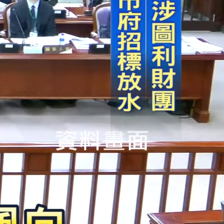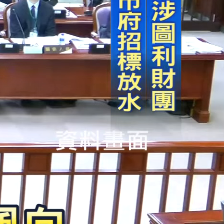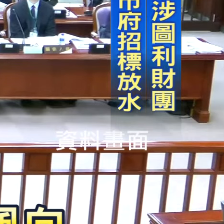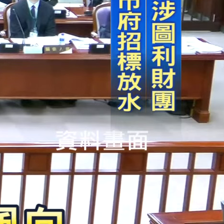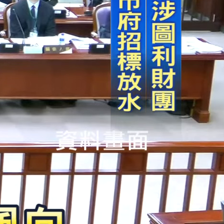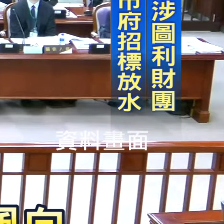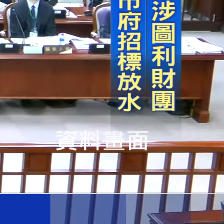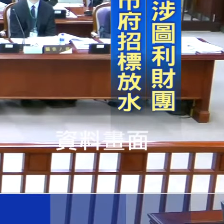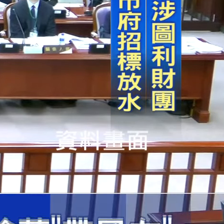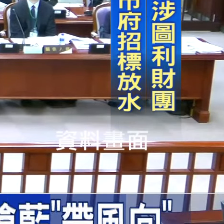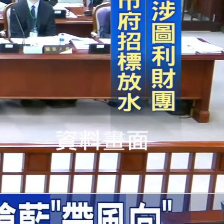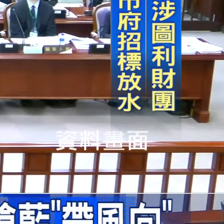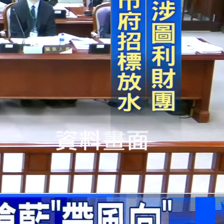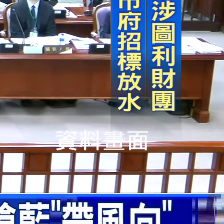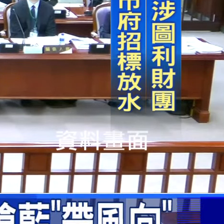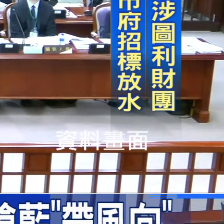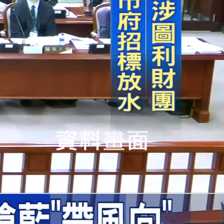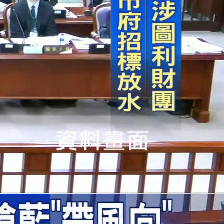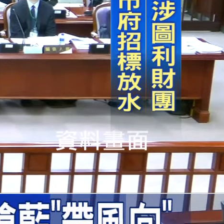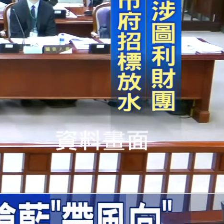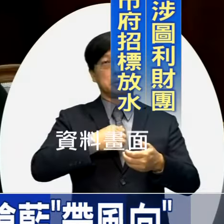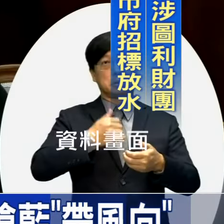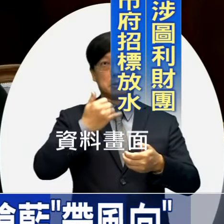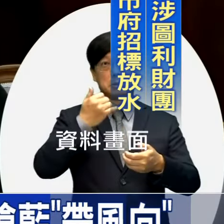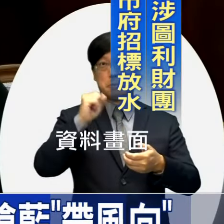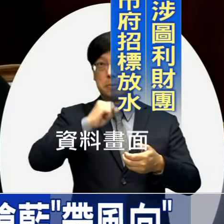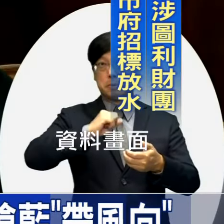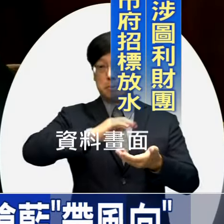向。 大法官丢出部分核宪，这一颗